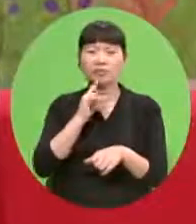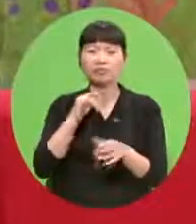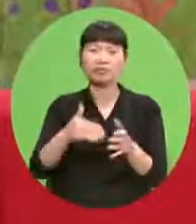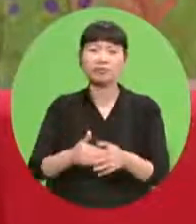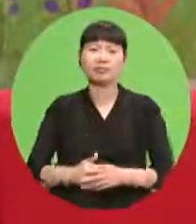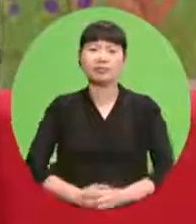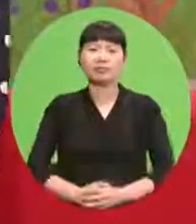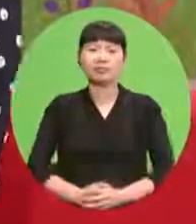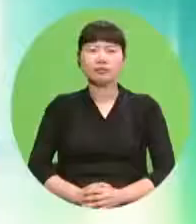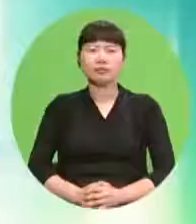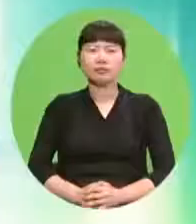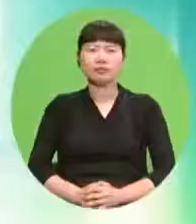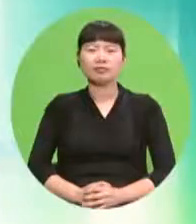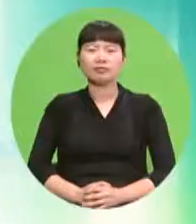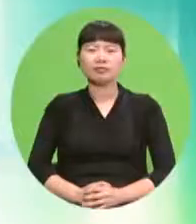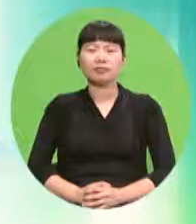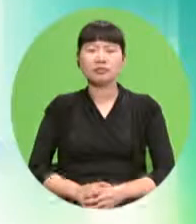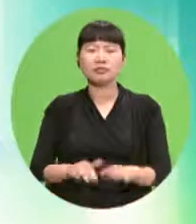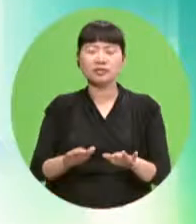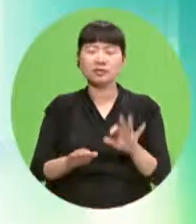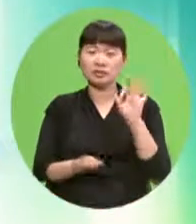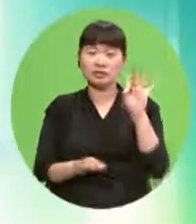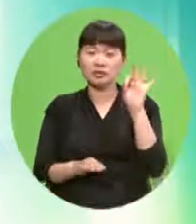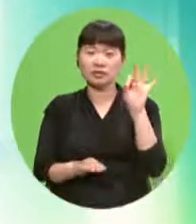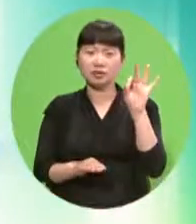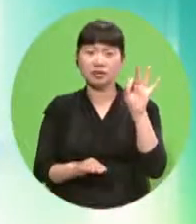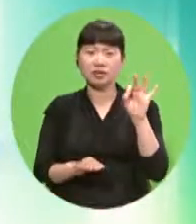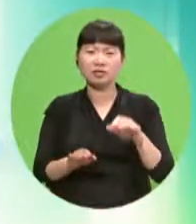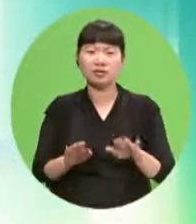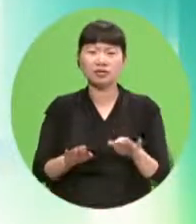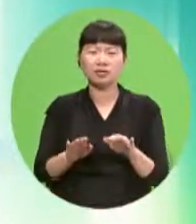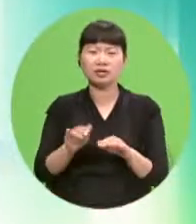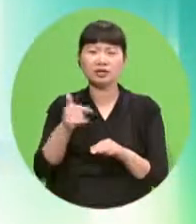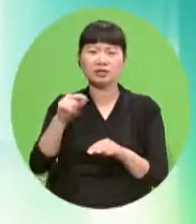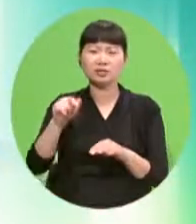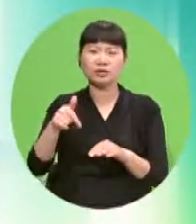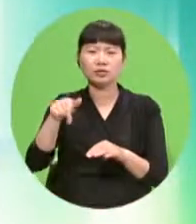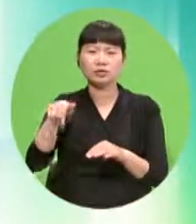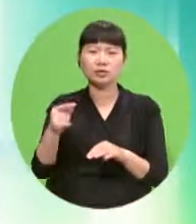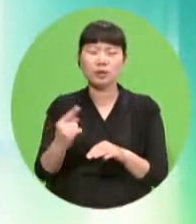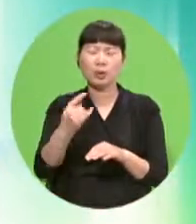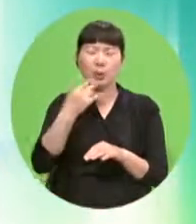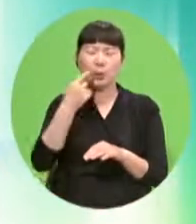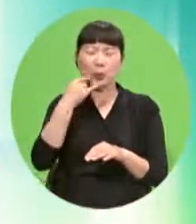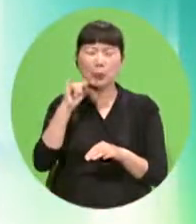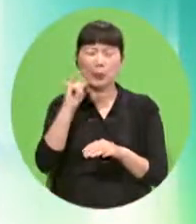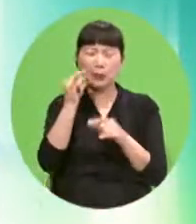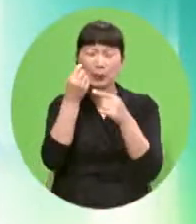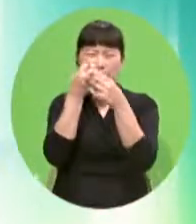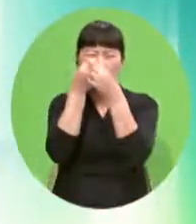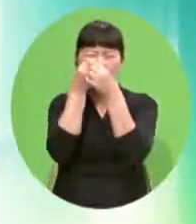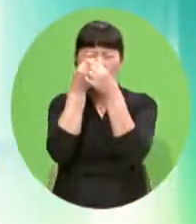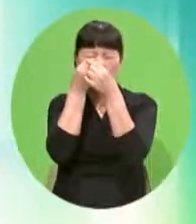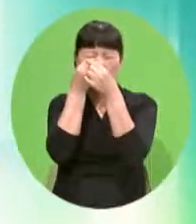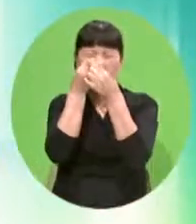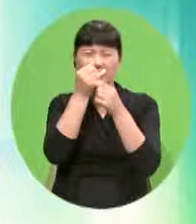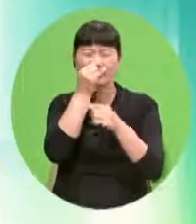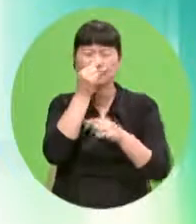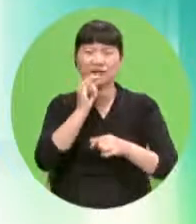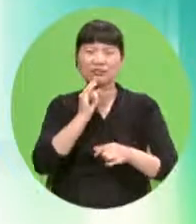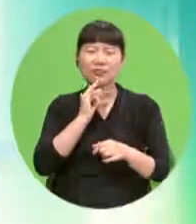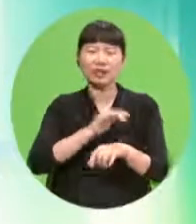네. 자 이쪽 한번 보시면 이렇게 눈곱이 예. 낀 경우군요. 맨 왼쪽에 위에